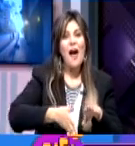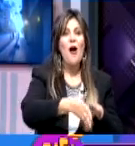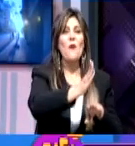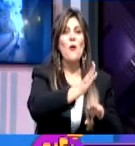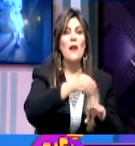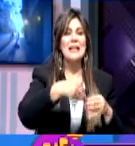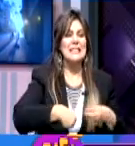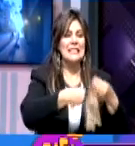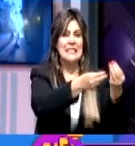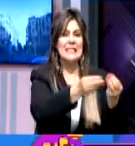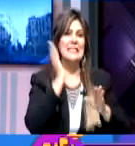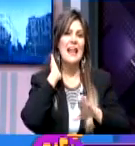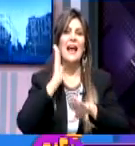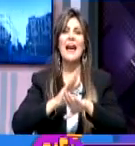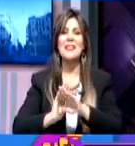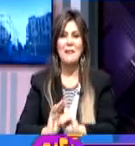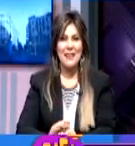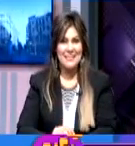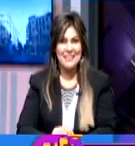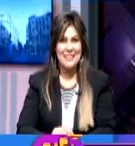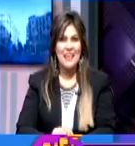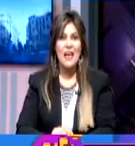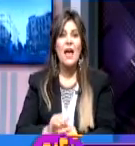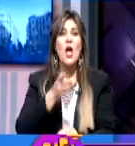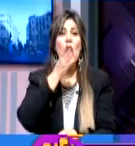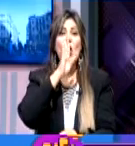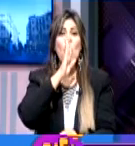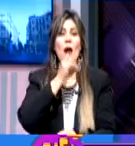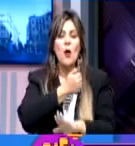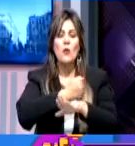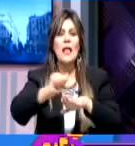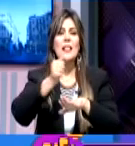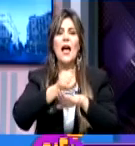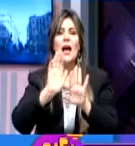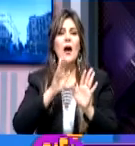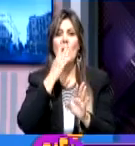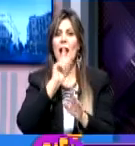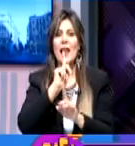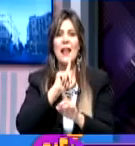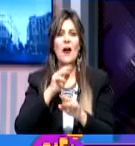اتلغت المستندات الورقيه. اتلغت كل حاجه من الحاجات دي. دي طفره جديده كمان. طفره جديده طبعا. فبقى